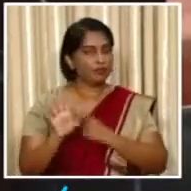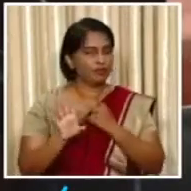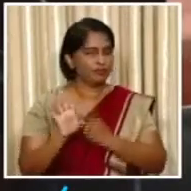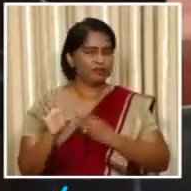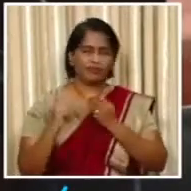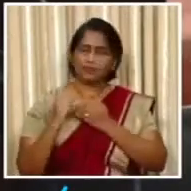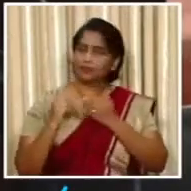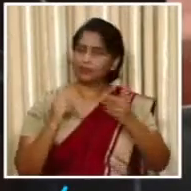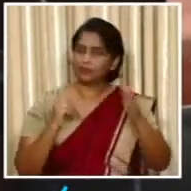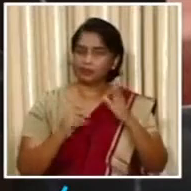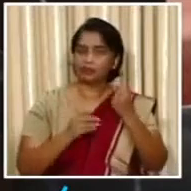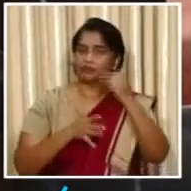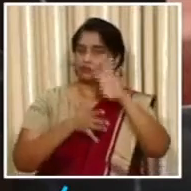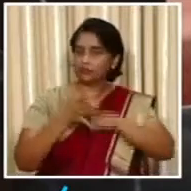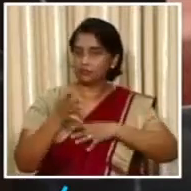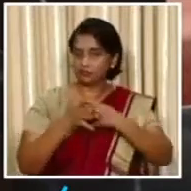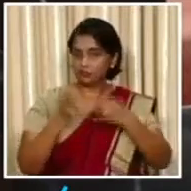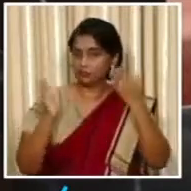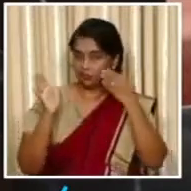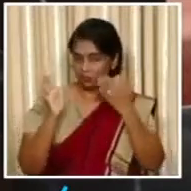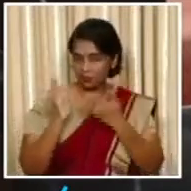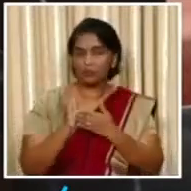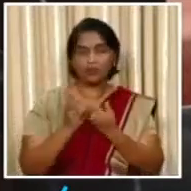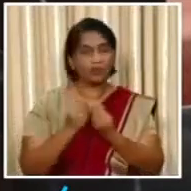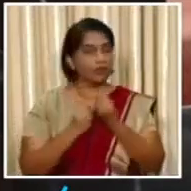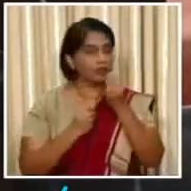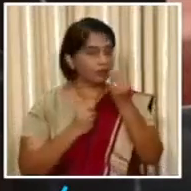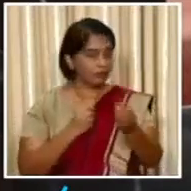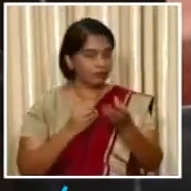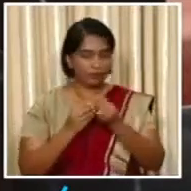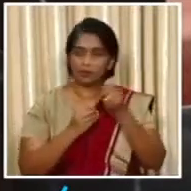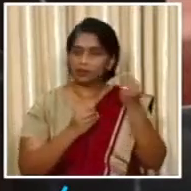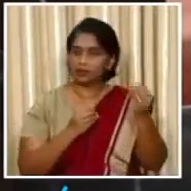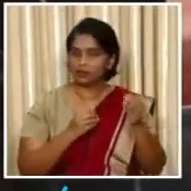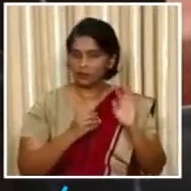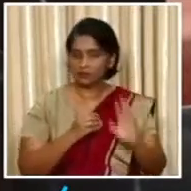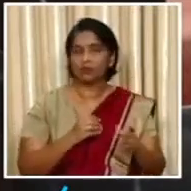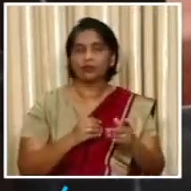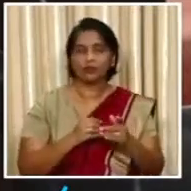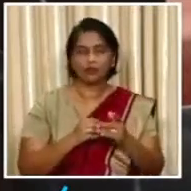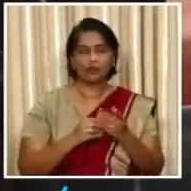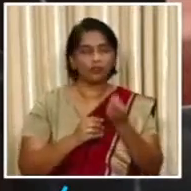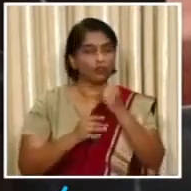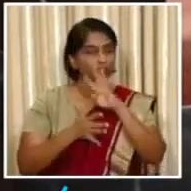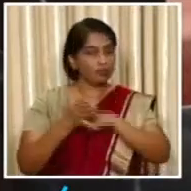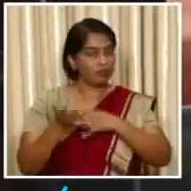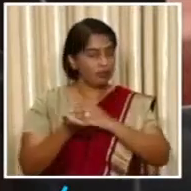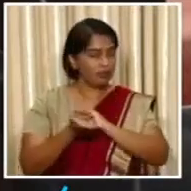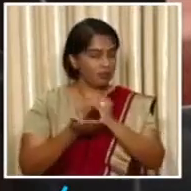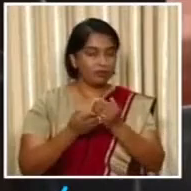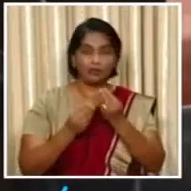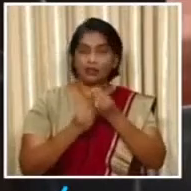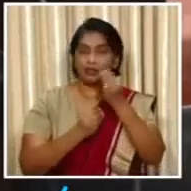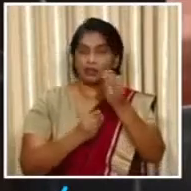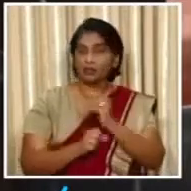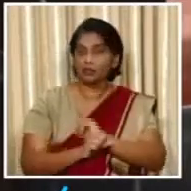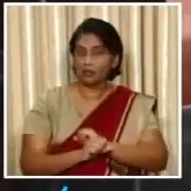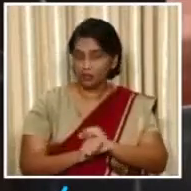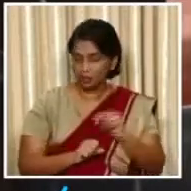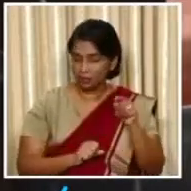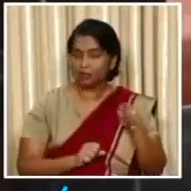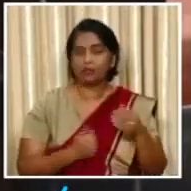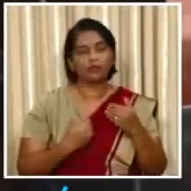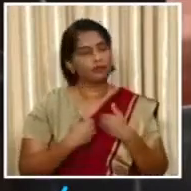திட்டத்தின் மூலமாக ஒதுக்கப்படும் நிதிகள் ஒதுக்கப்படாமல் நாங்கள் எந்தவித